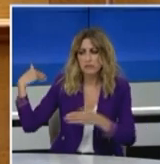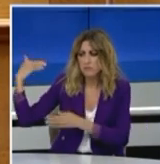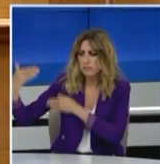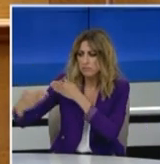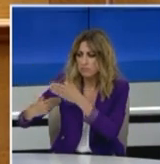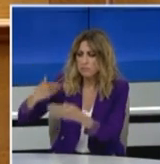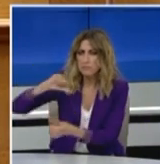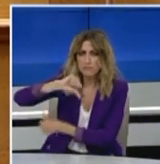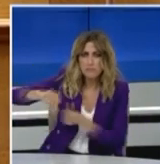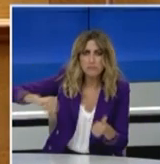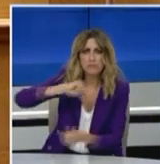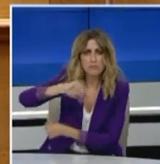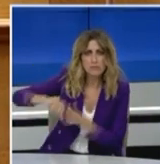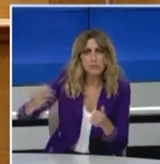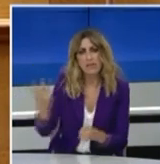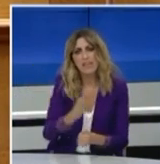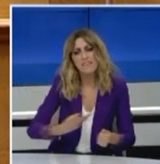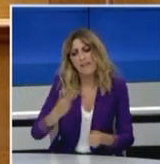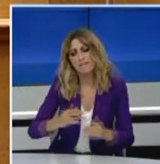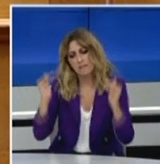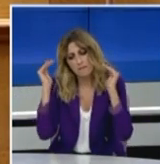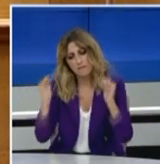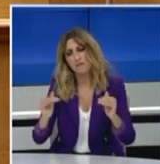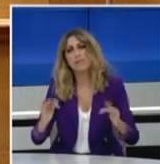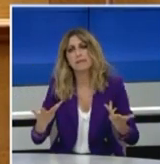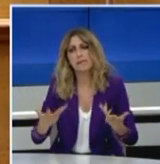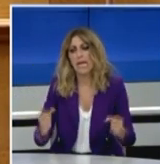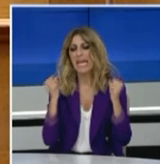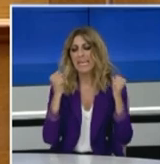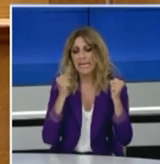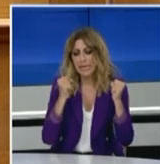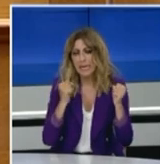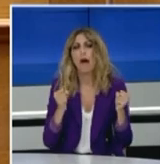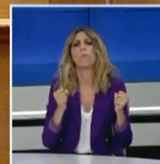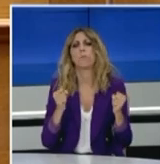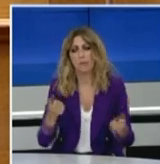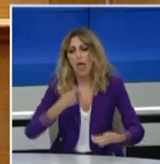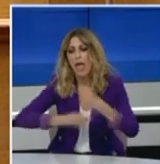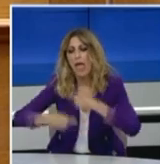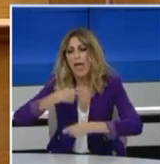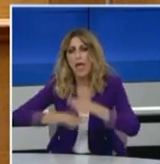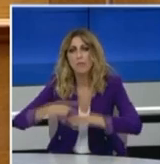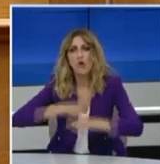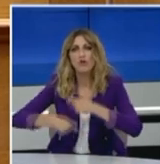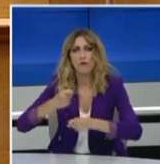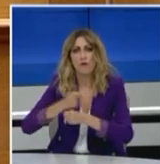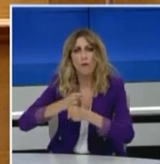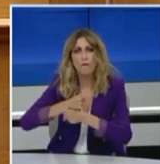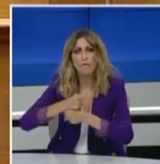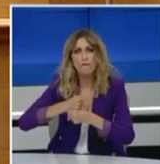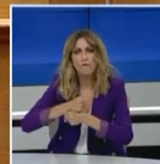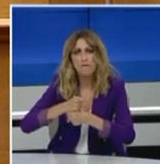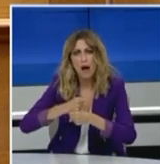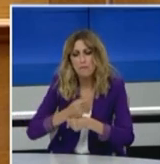πολύ μεγάλη συνέπεια την πολιτική της εμπορευματοποίησης της υγείας και του φαρμάκου, φορτώνοντας στις πλάτες